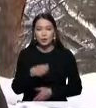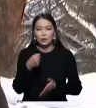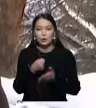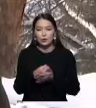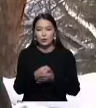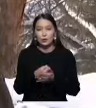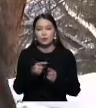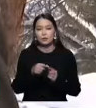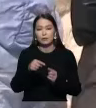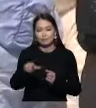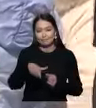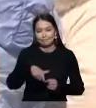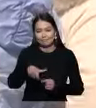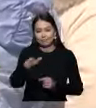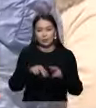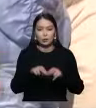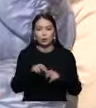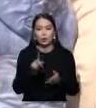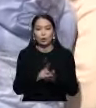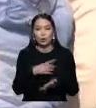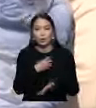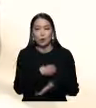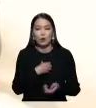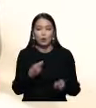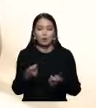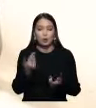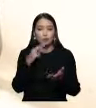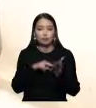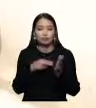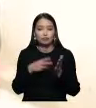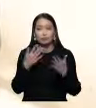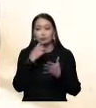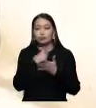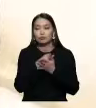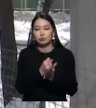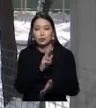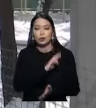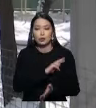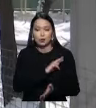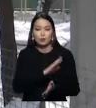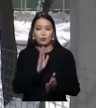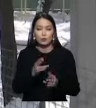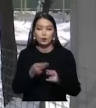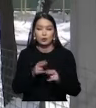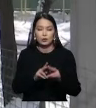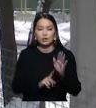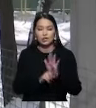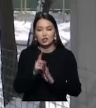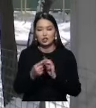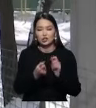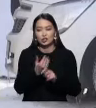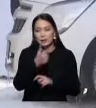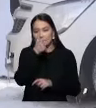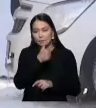трассы, которая в настоящий момент строится. По словам городских властей, проект уже утвержден. Работы по пробивке автобана начнутся через пару лет.